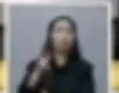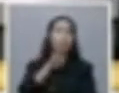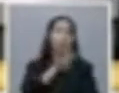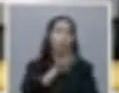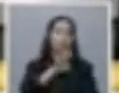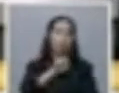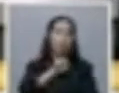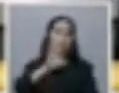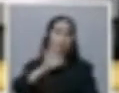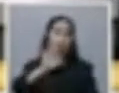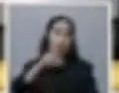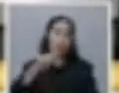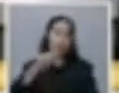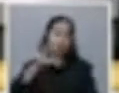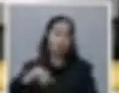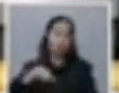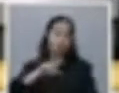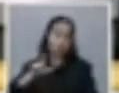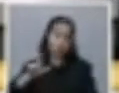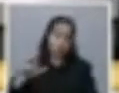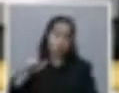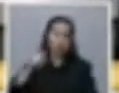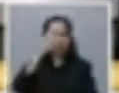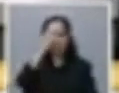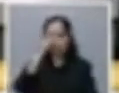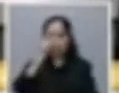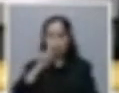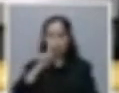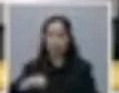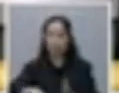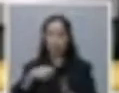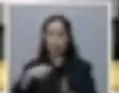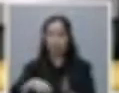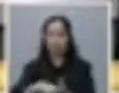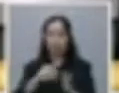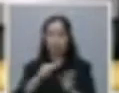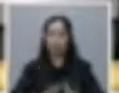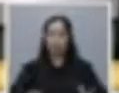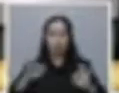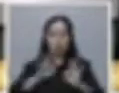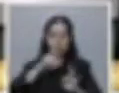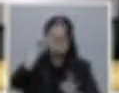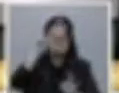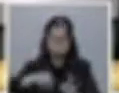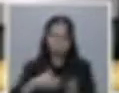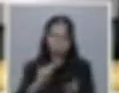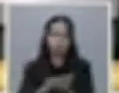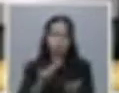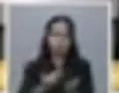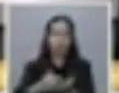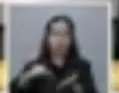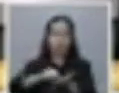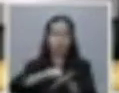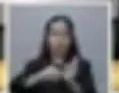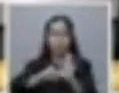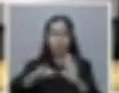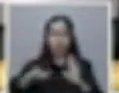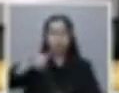4,069,000 ล้านด้วยเหตุผลอย่างนี้ท่านประธานครับมันจำเป็นต้องปรับลดครับอย่างน้อยไม่จำเป็นต้